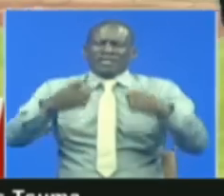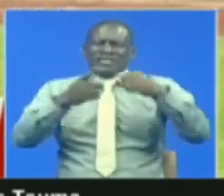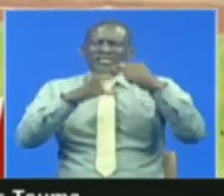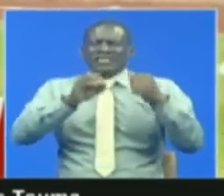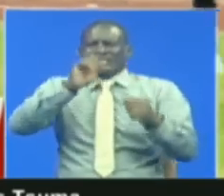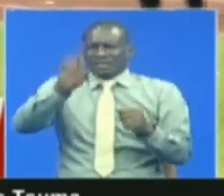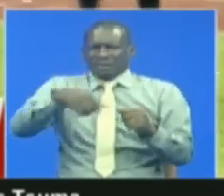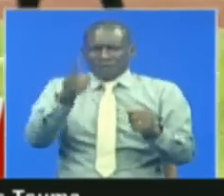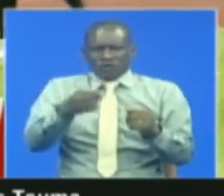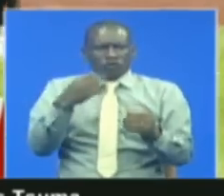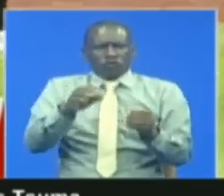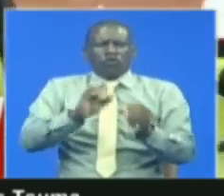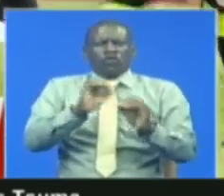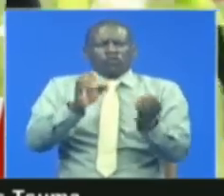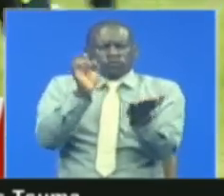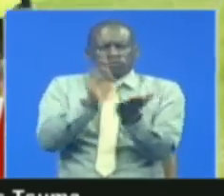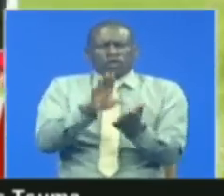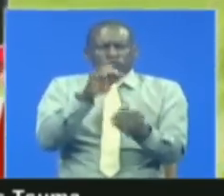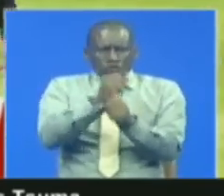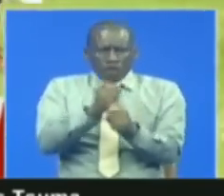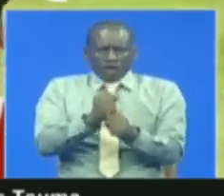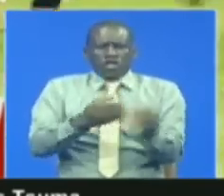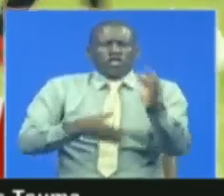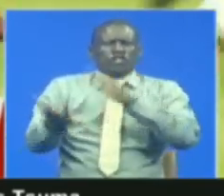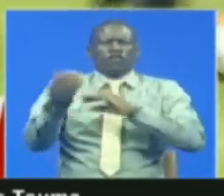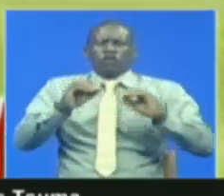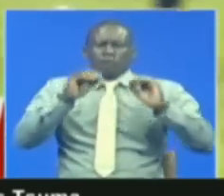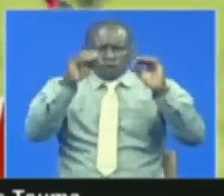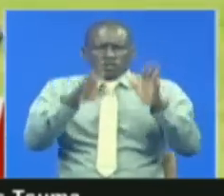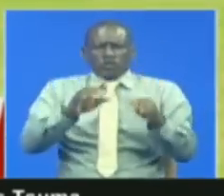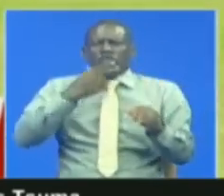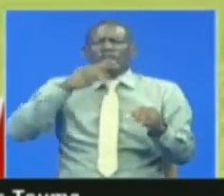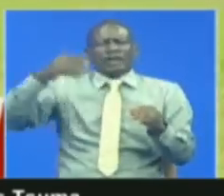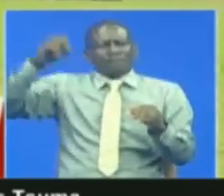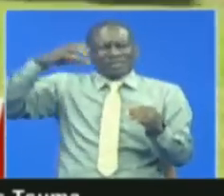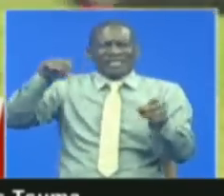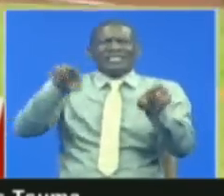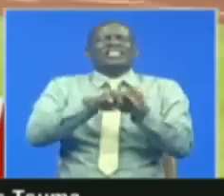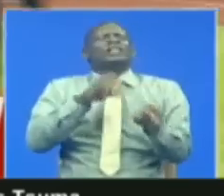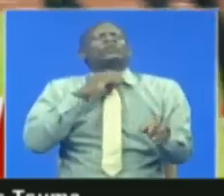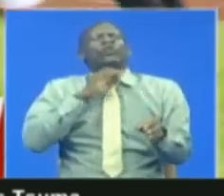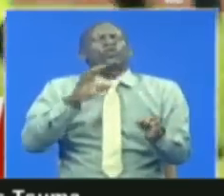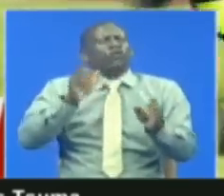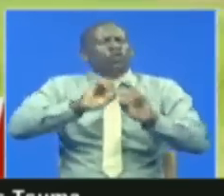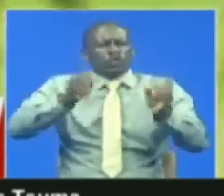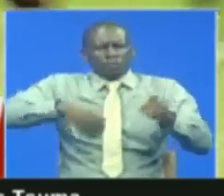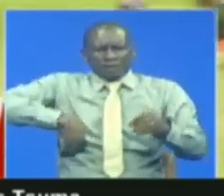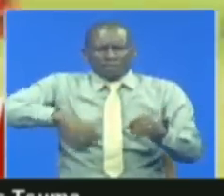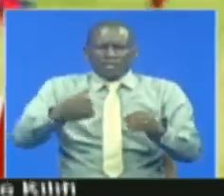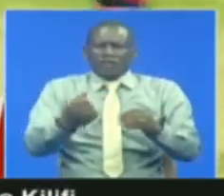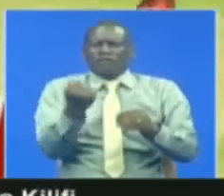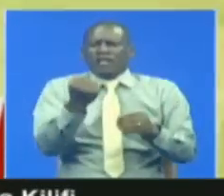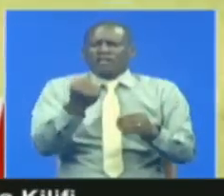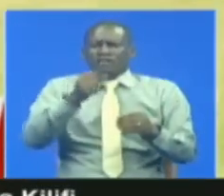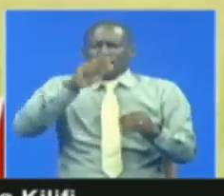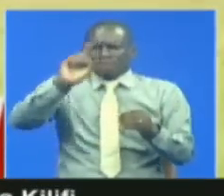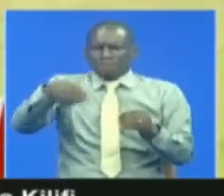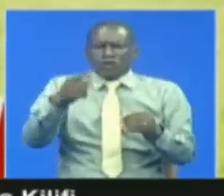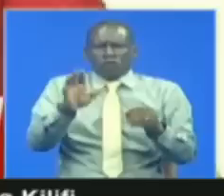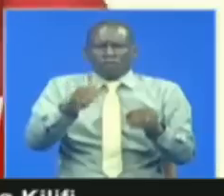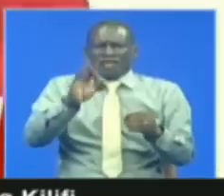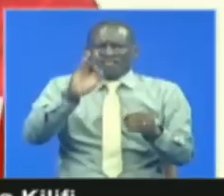kimakosa. Aliyekuwa kocha wa Harambee Stars Mohamed Kerry pia bado analalamika kutolipwa zaidi ya shilingi milioni 5 na shirikisho la